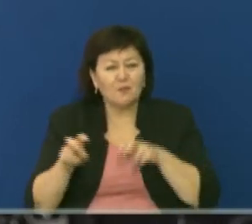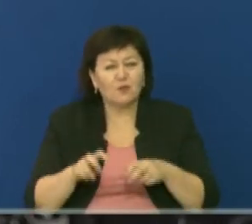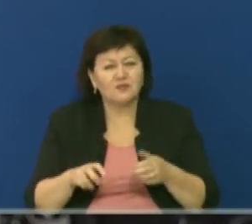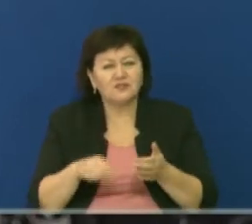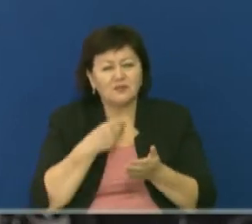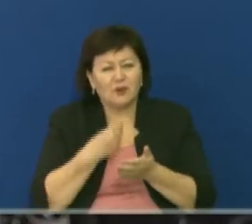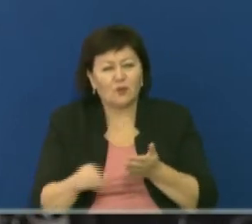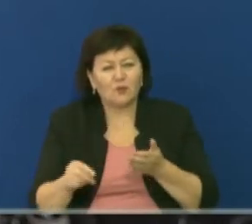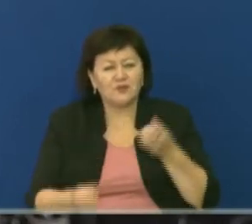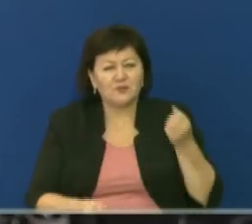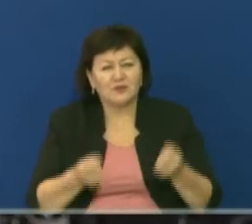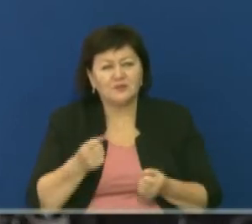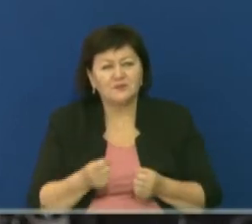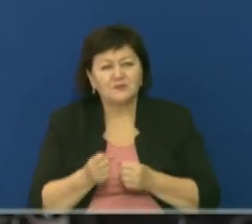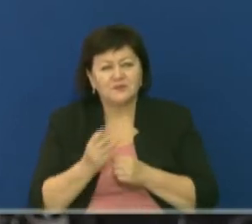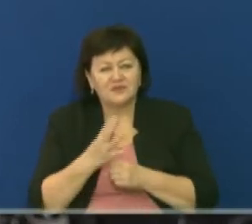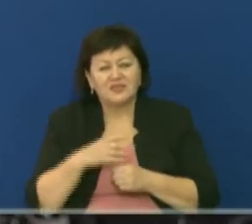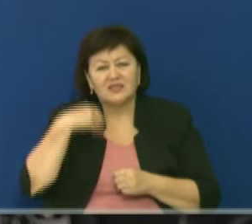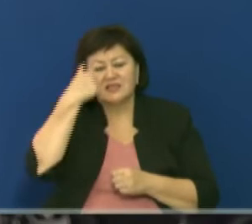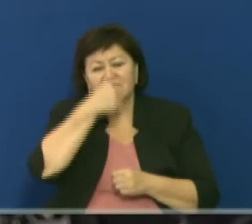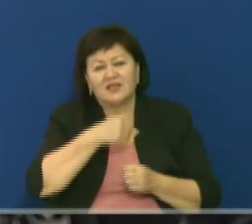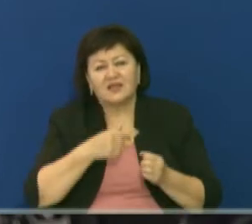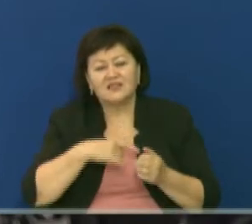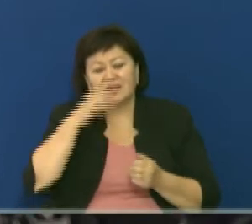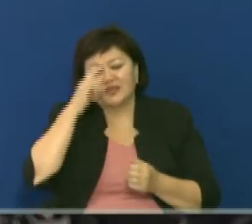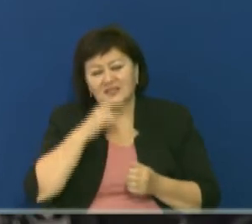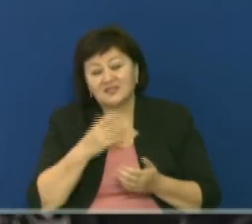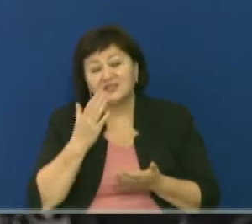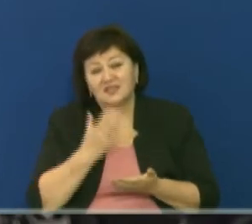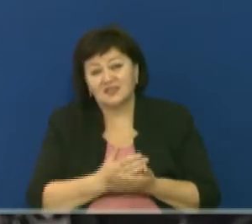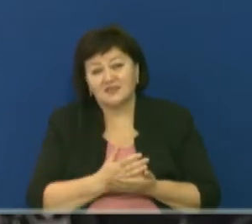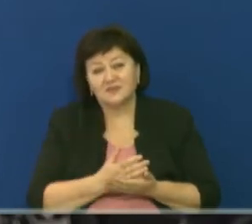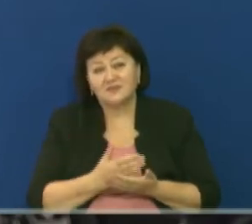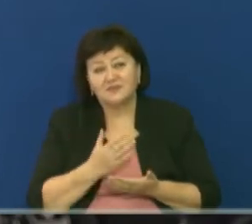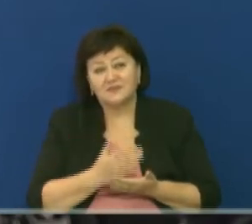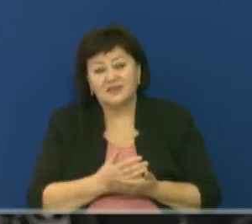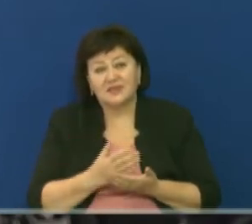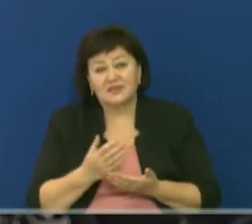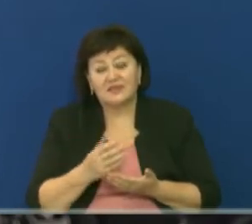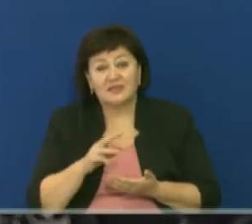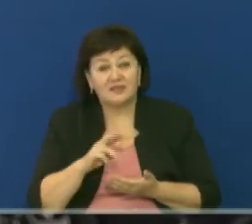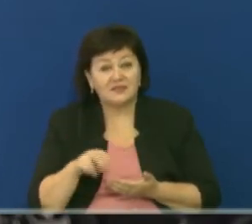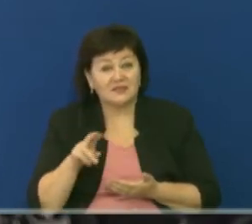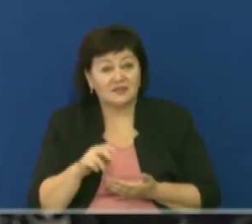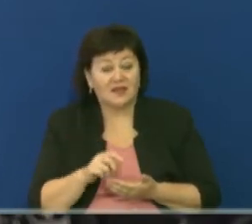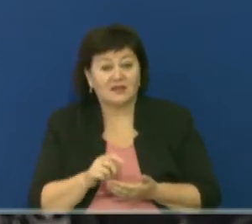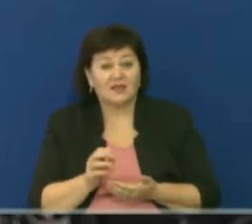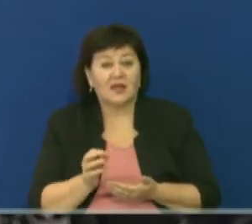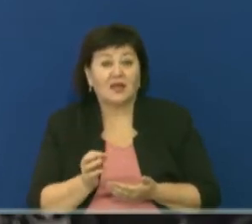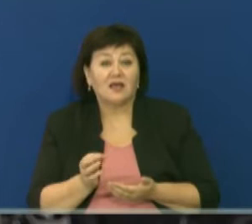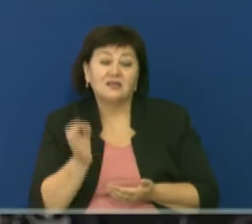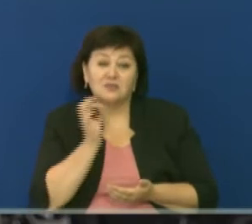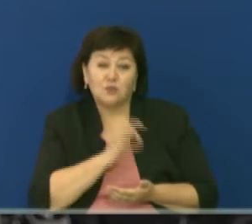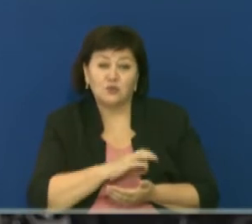16 автосалонов «Лада» в 14 городах Казахстана. Семей не стало исключением, ведь здесь марка автомобилей «Лада» также пользуется высоким